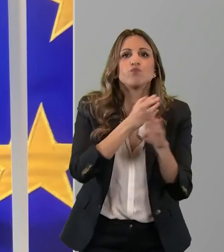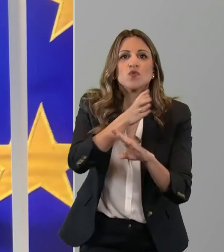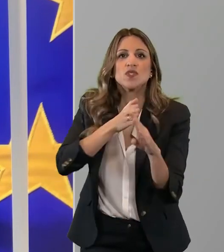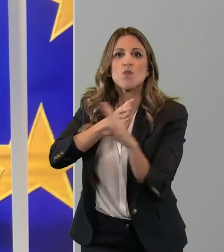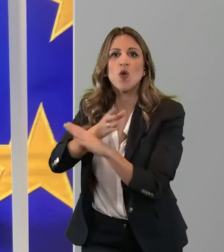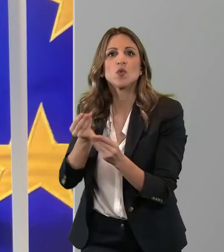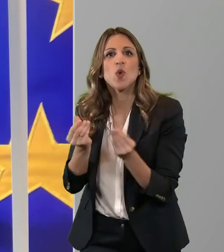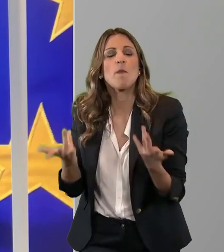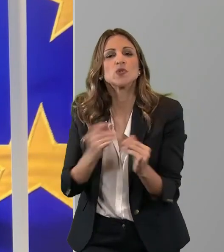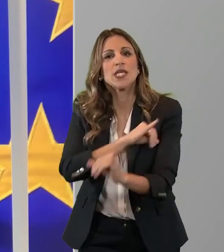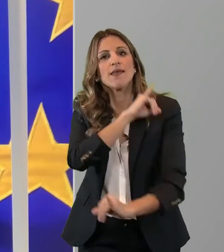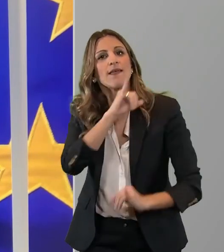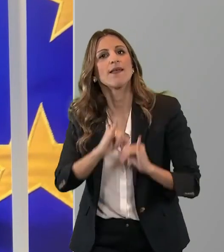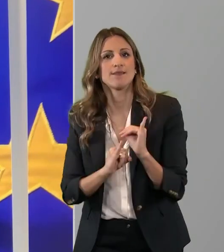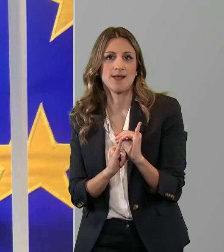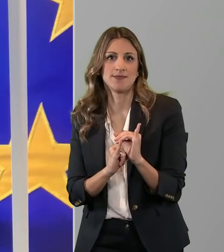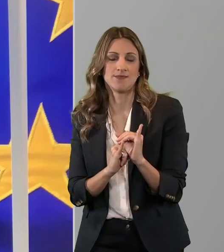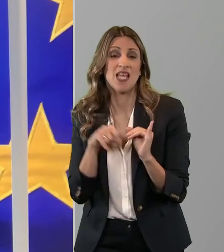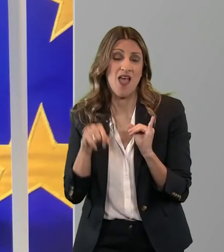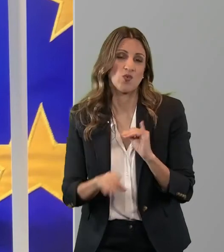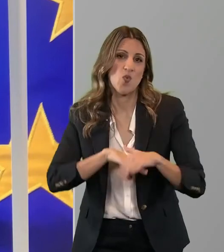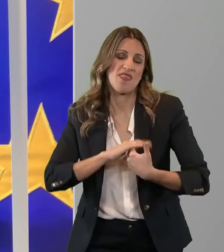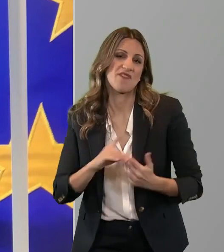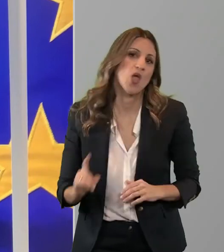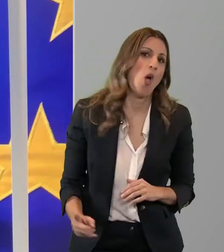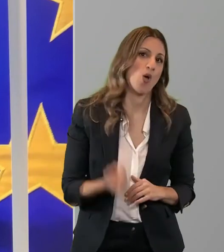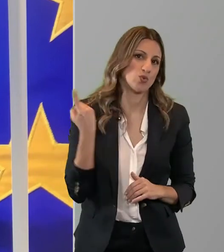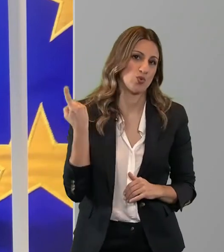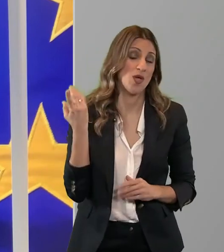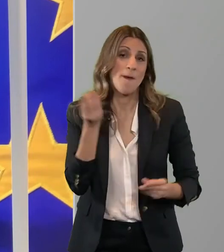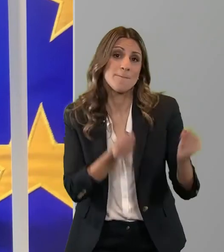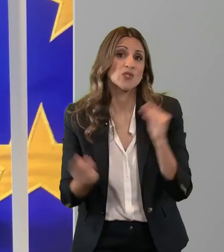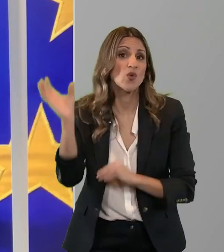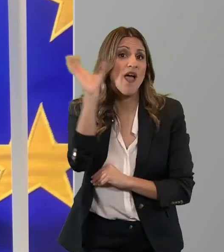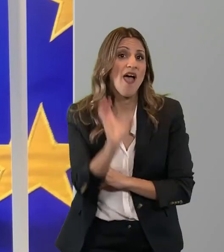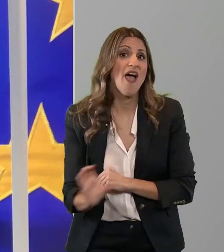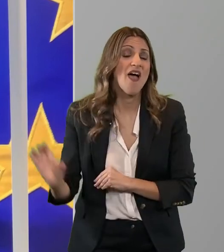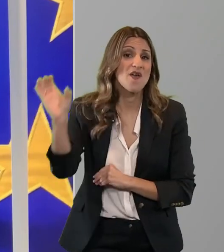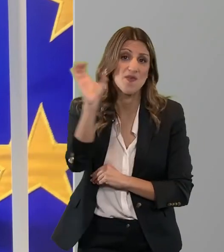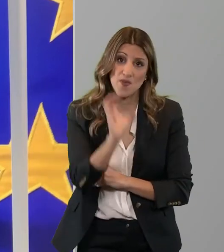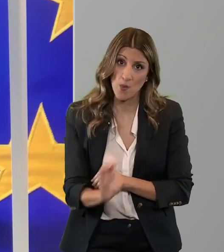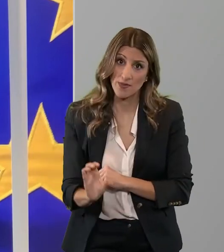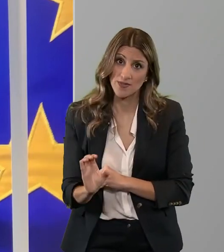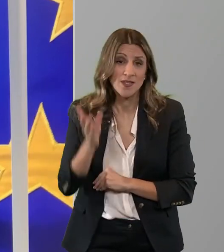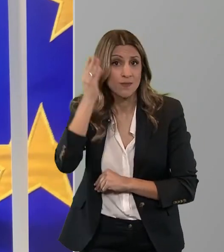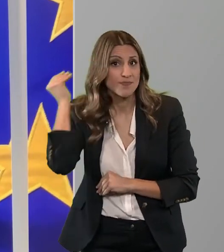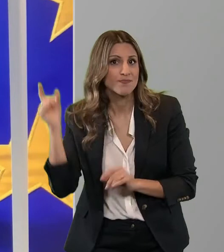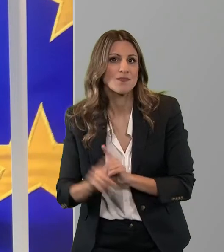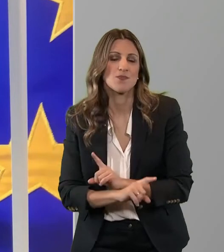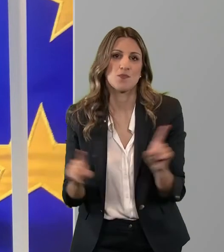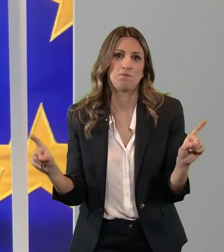αλλά ως ένα από τα βασικά ζητούμενα της εποχής μας, ως μια από τις βασικές διαστάσεις του